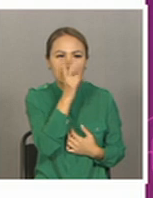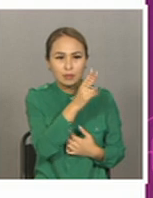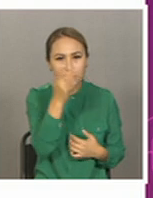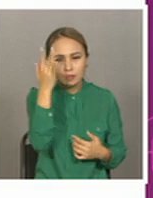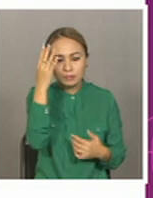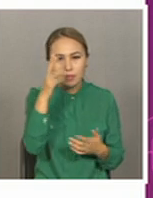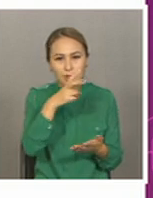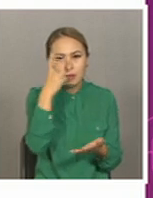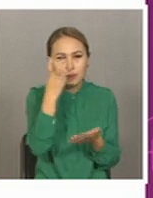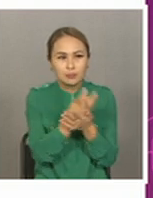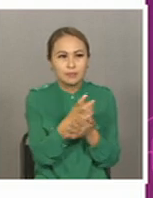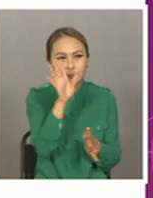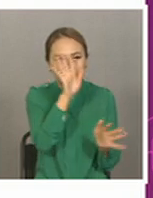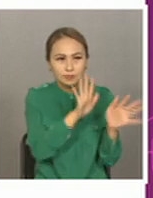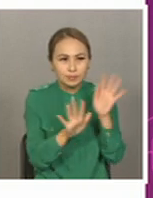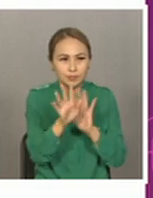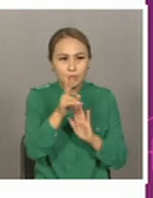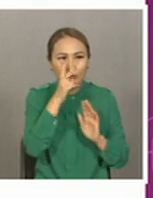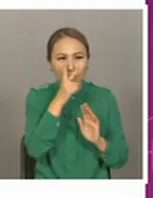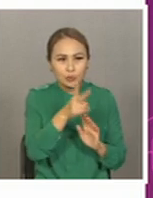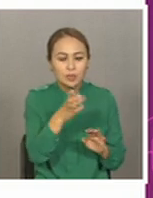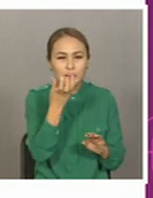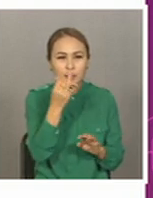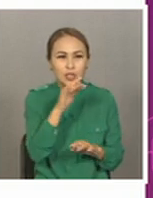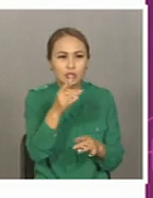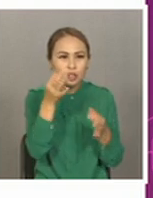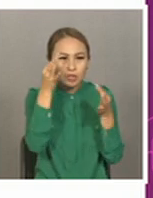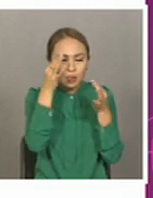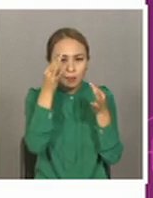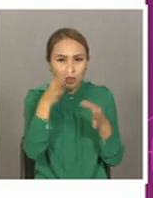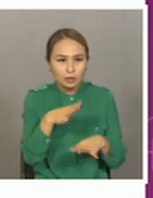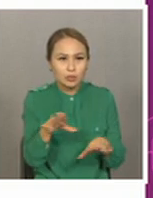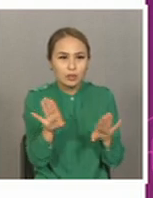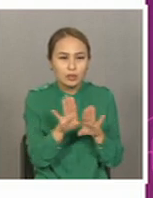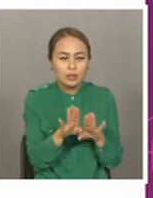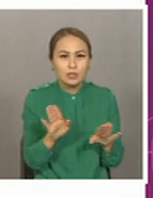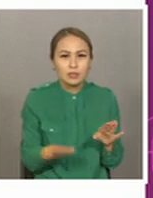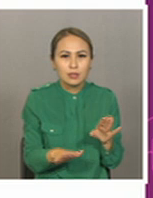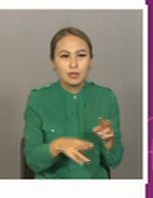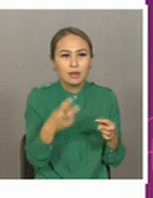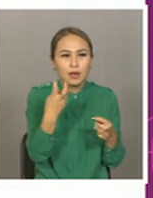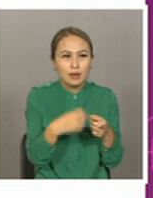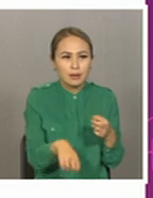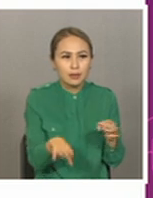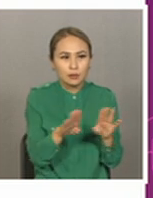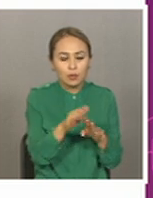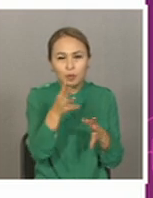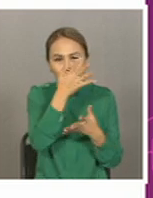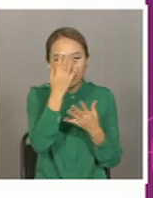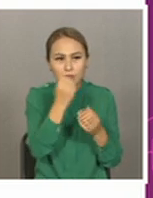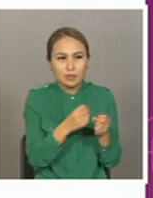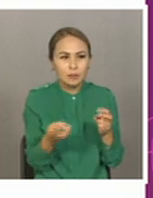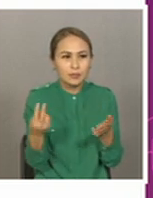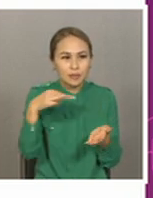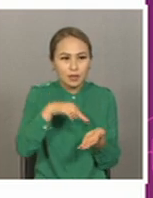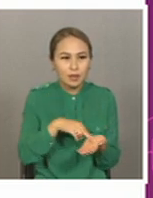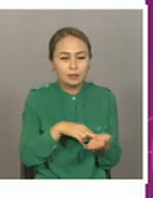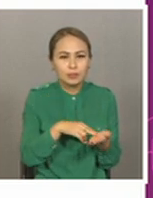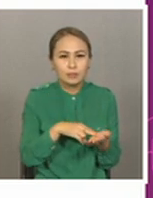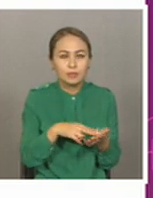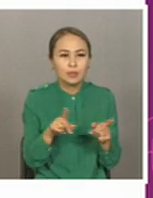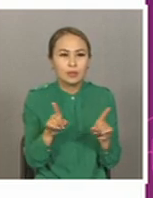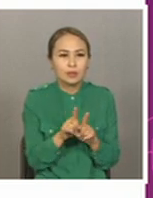танып қалыпты. Мұны көрген соң, Сейіт жыламақ түгіл, сынған аяғын орнына салып,